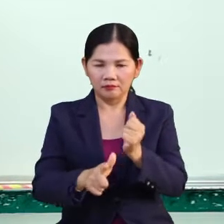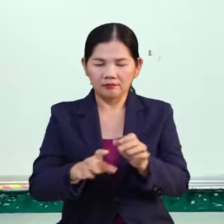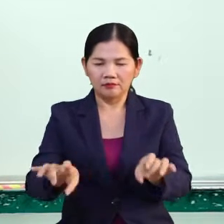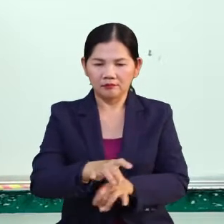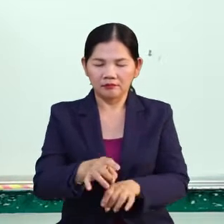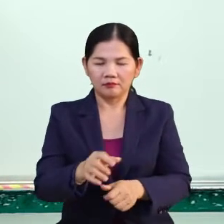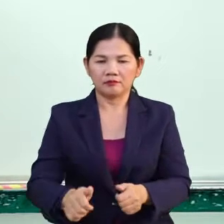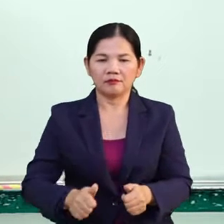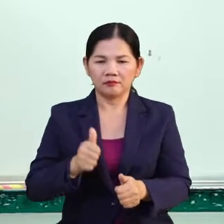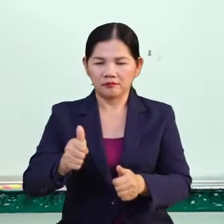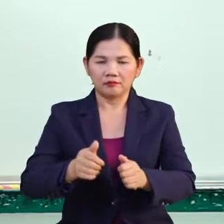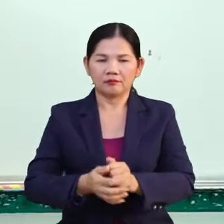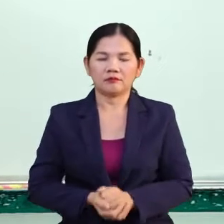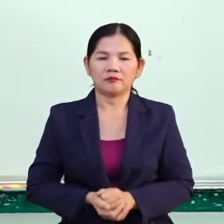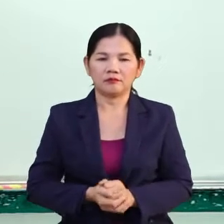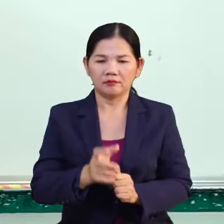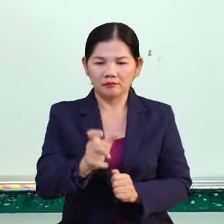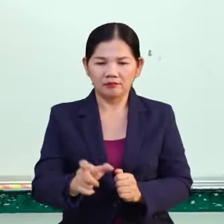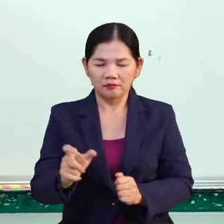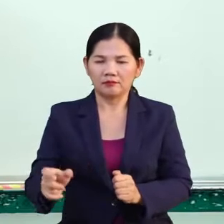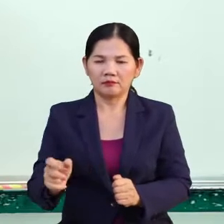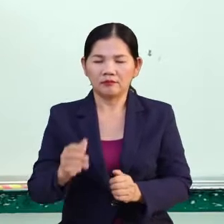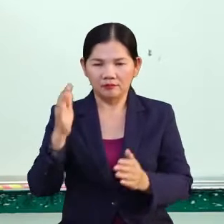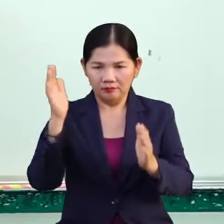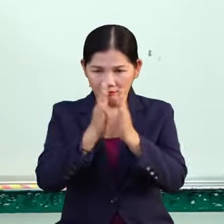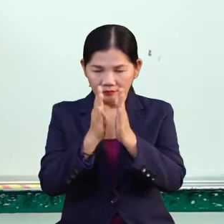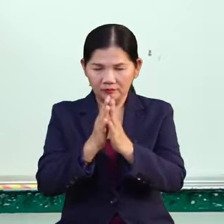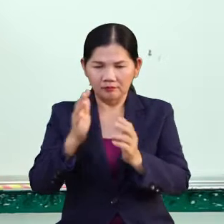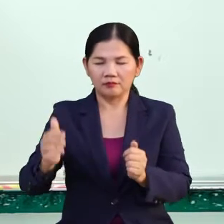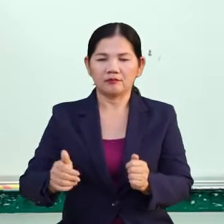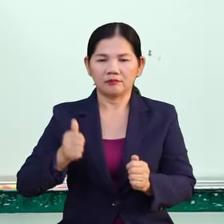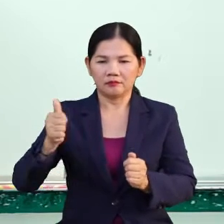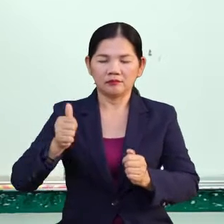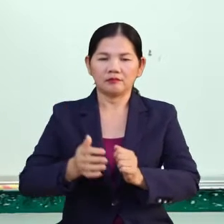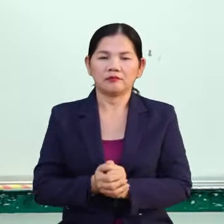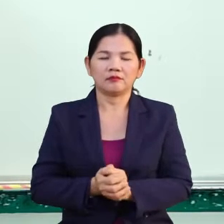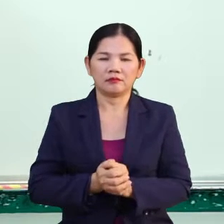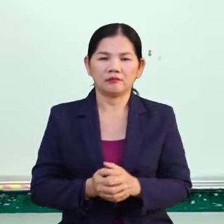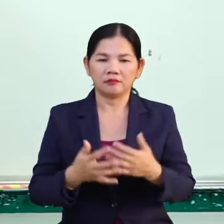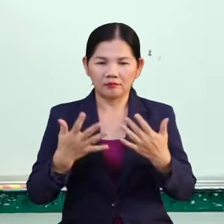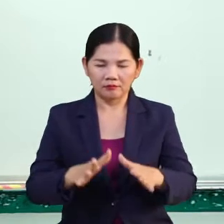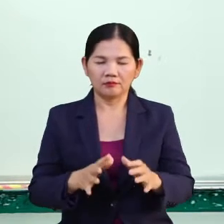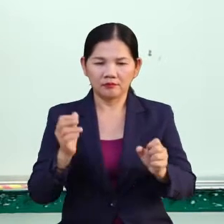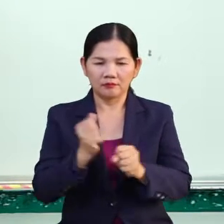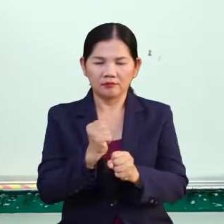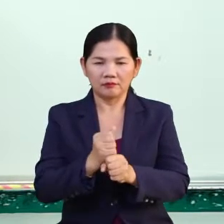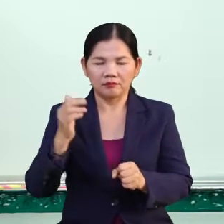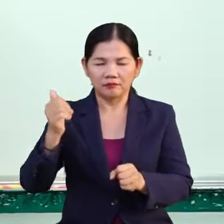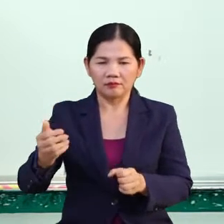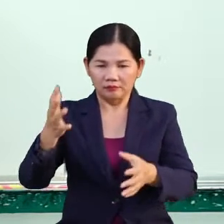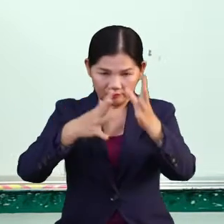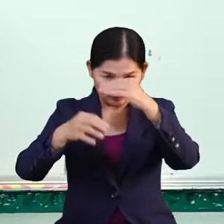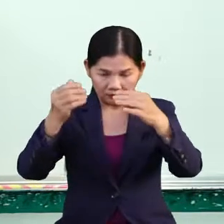ចាមនុស្សដែលគួរស្ងើចសរសើរមែនទេចាចំណុចនោះហើយដែលកូនបានសិក្សាថ្ងៃ